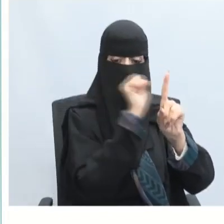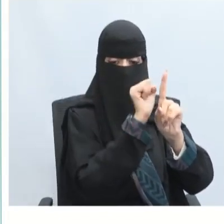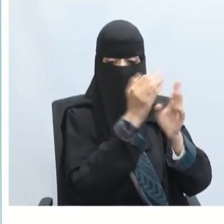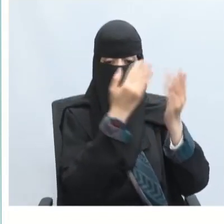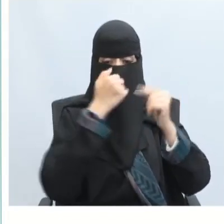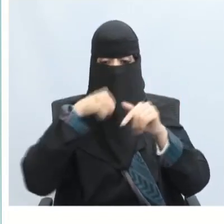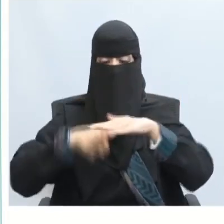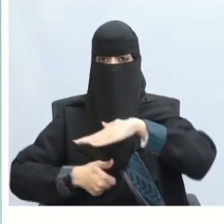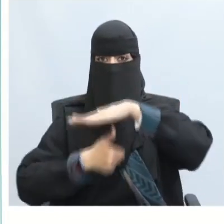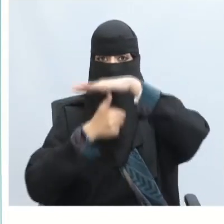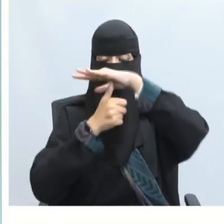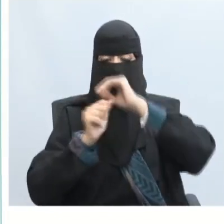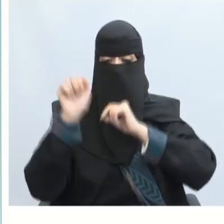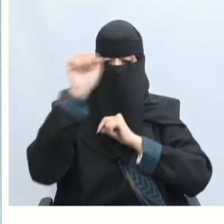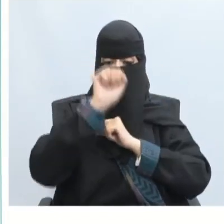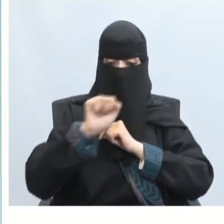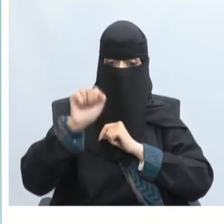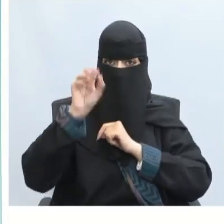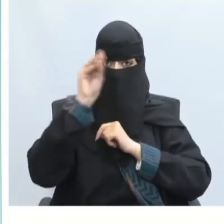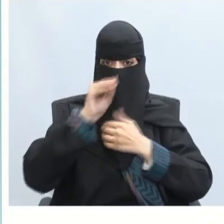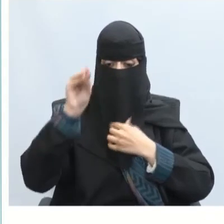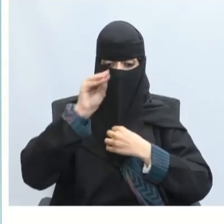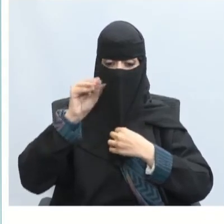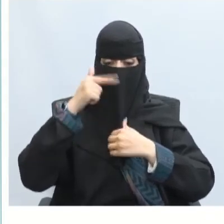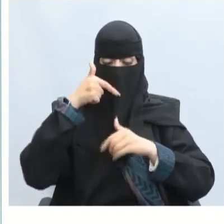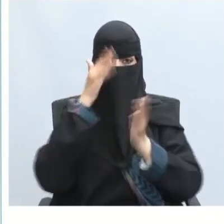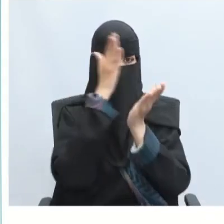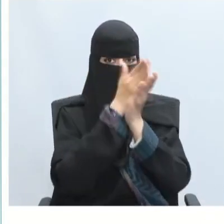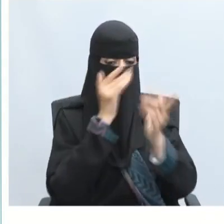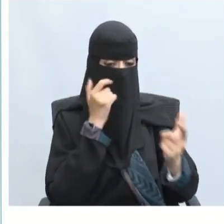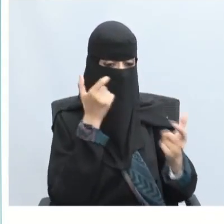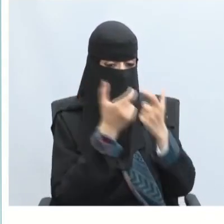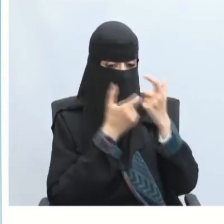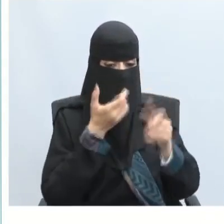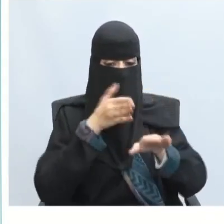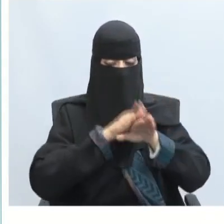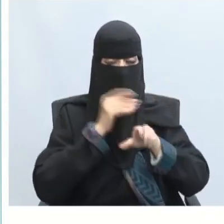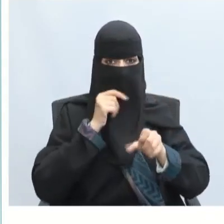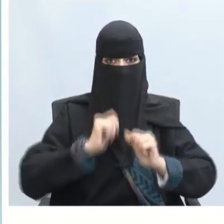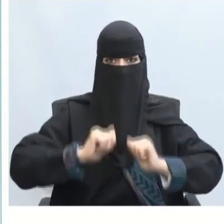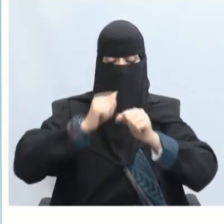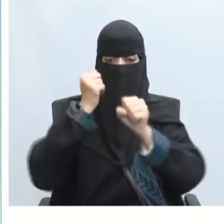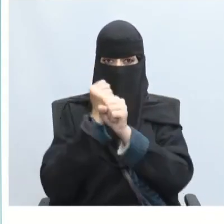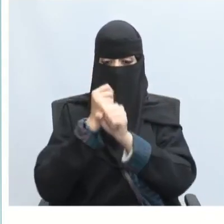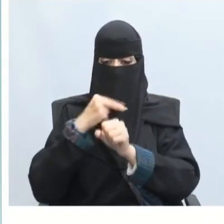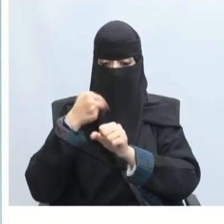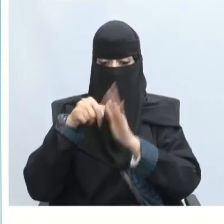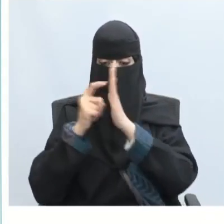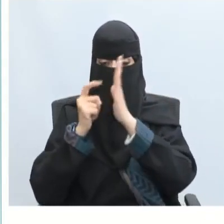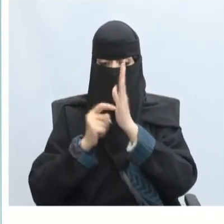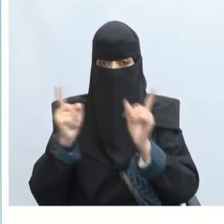المختر او رئيس الهيئه او الجهه المشرفه على تنفيذ احكام